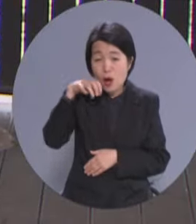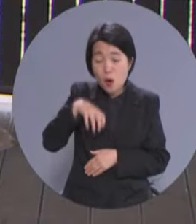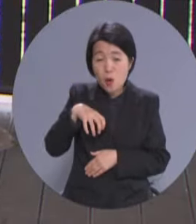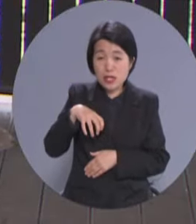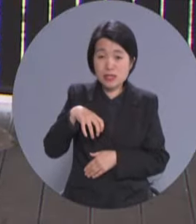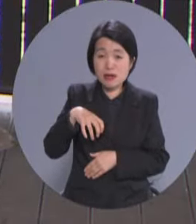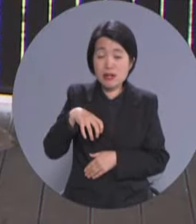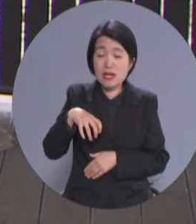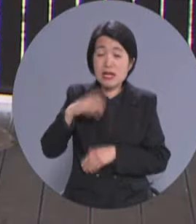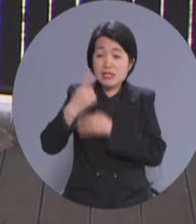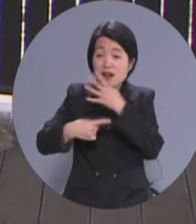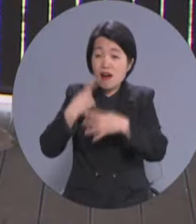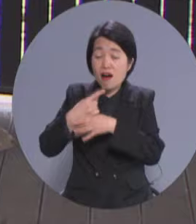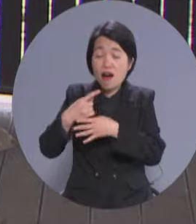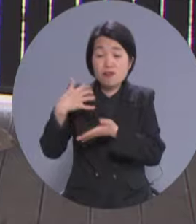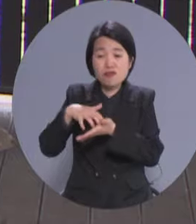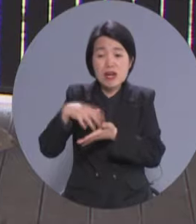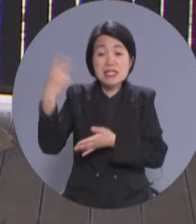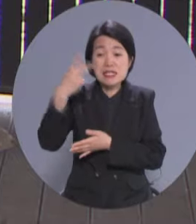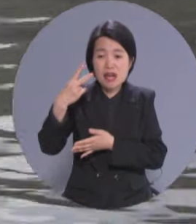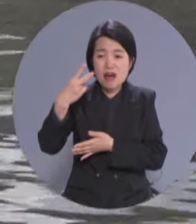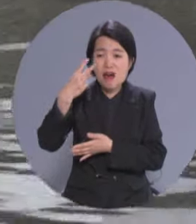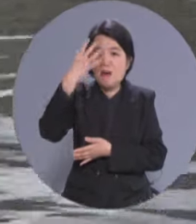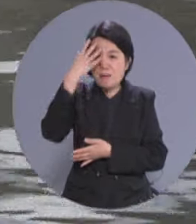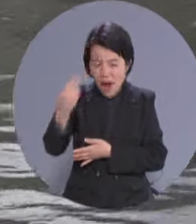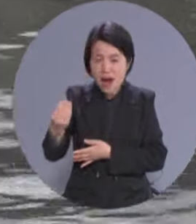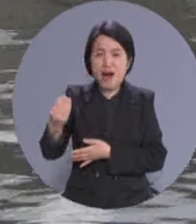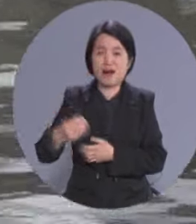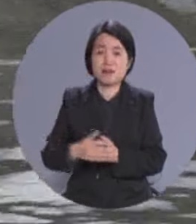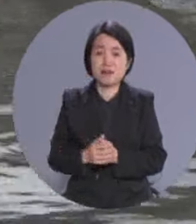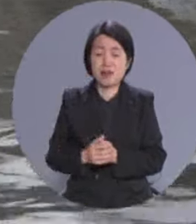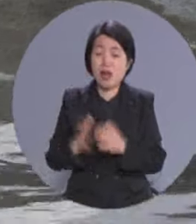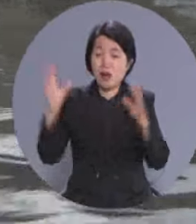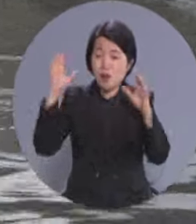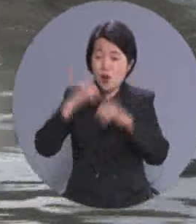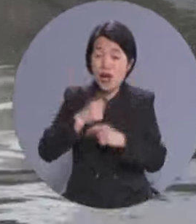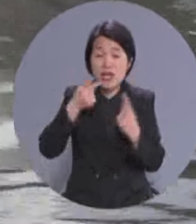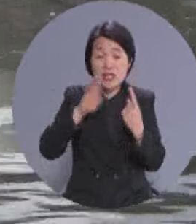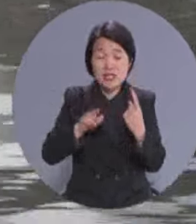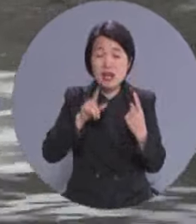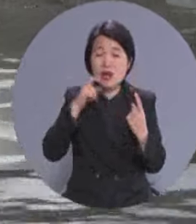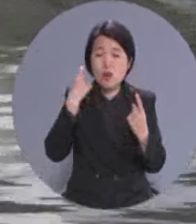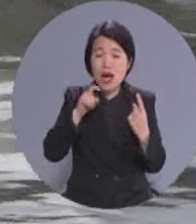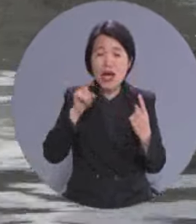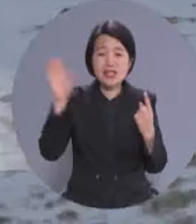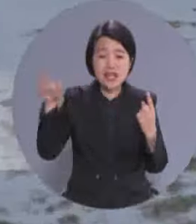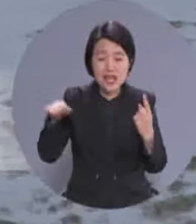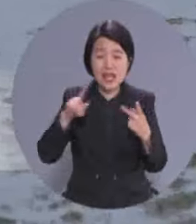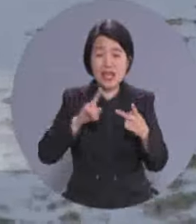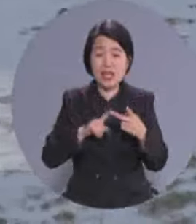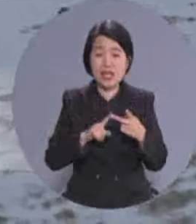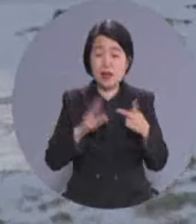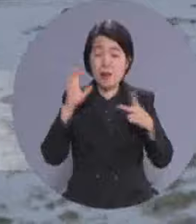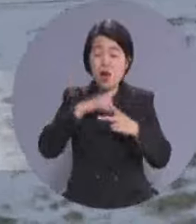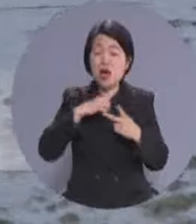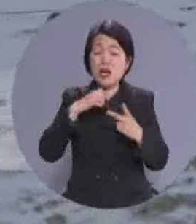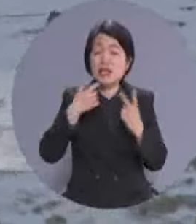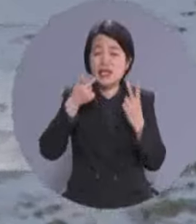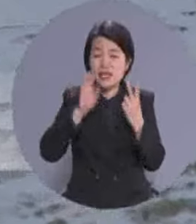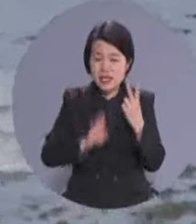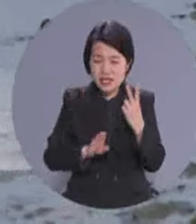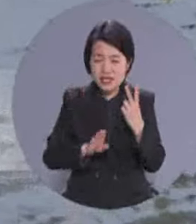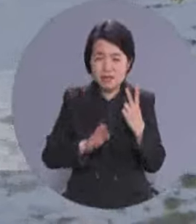최대 2천여 마리의 철새가 관찰되기도 합니다. 멸종위기 1급인 황새부터 멸종위기